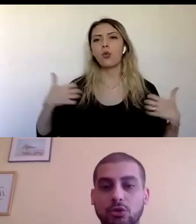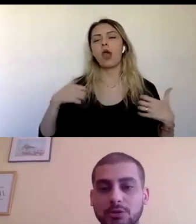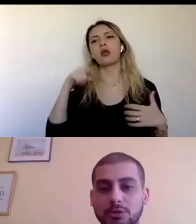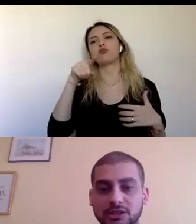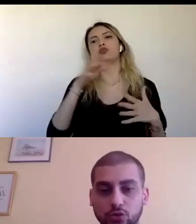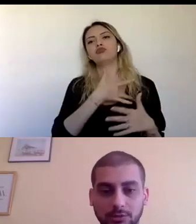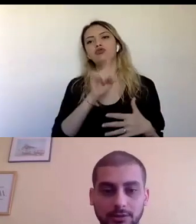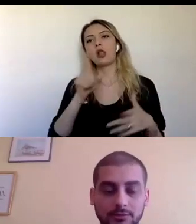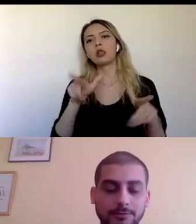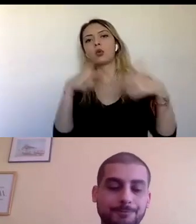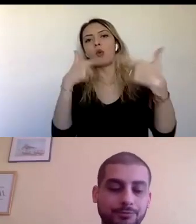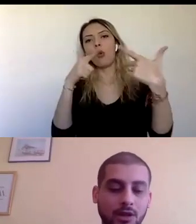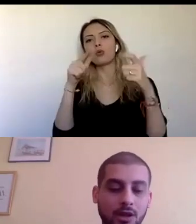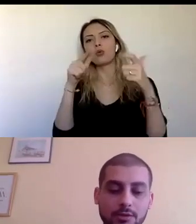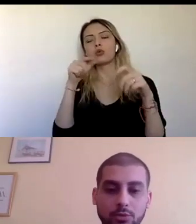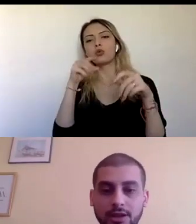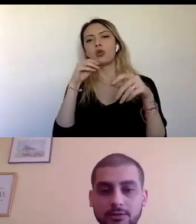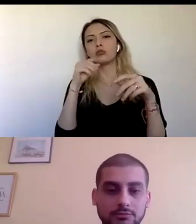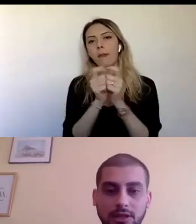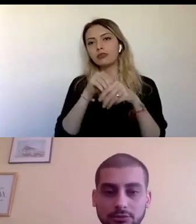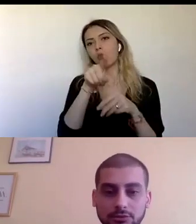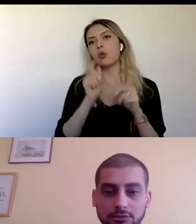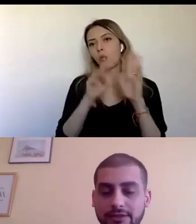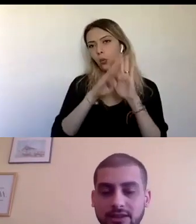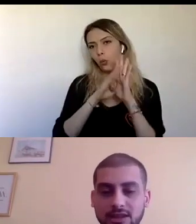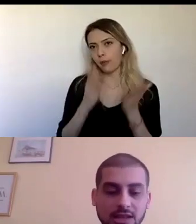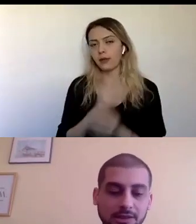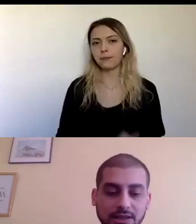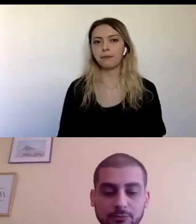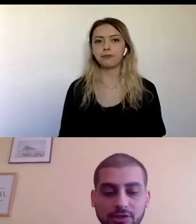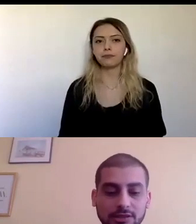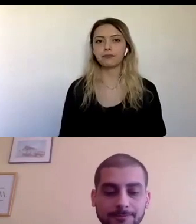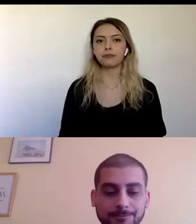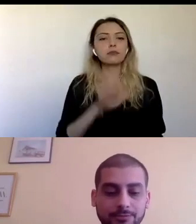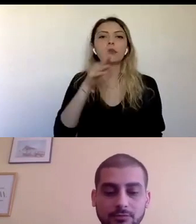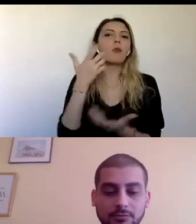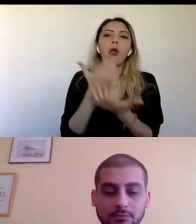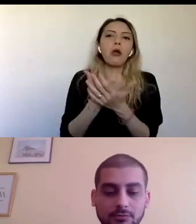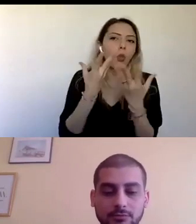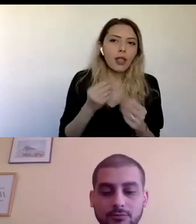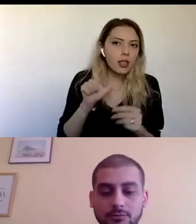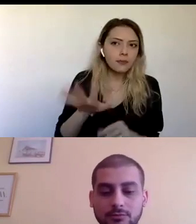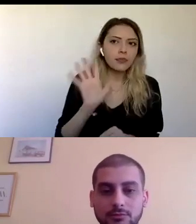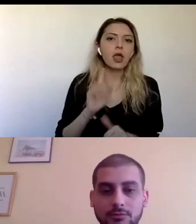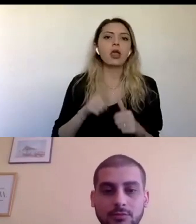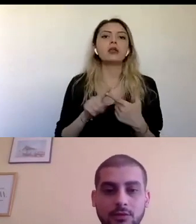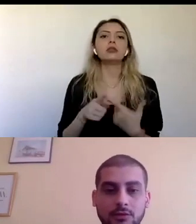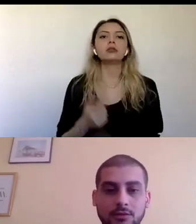canlı görüşme yapabileceğiniz uygulama. Ama buraya yani bir herhangi bir kayıt yapmanız gerekmiyor zaten.